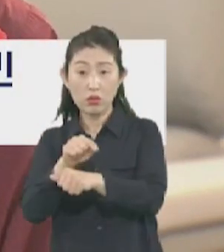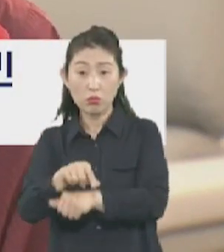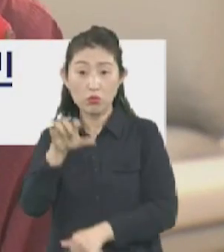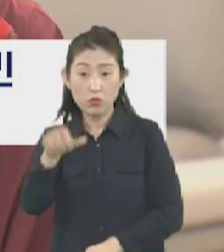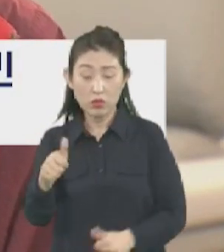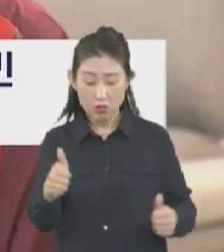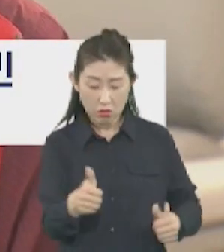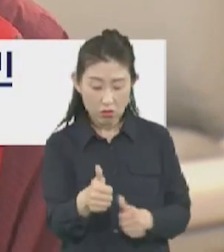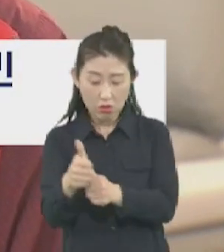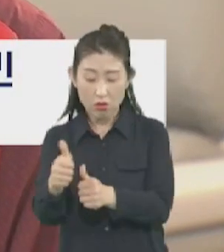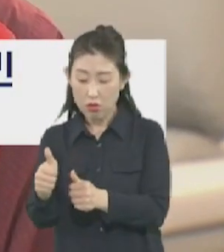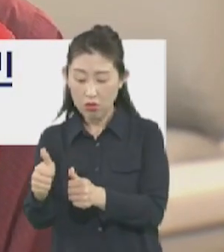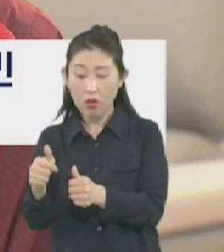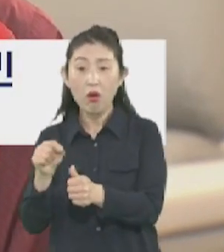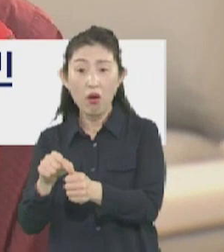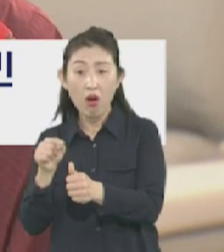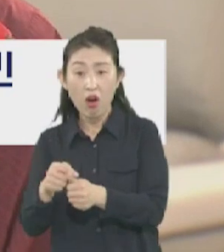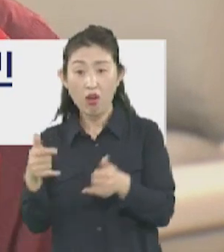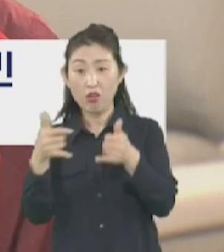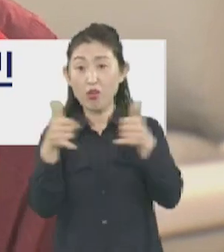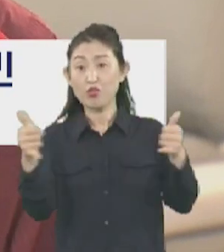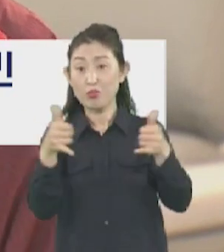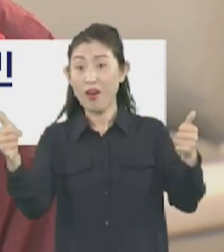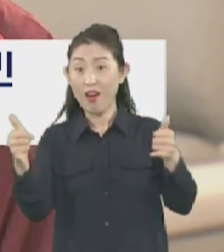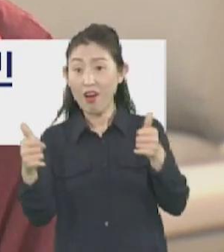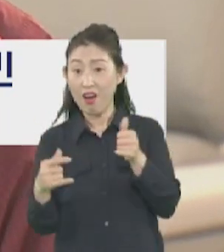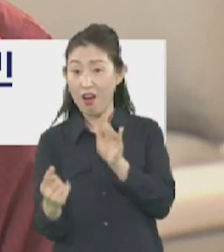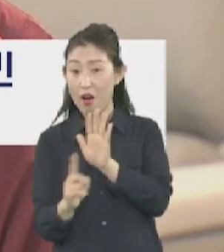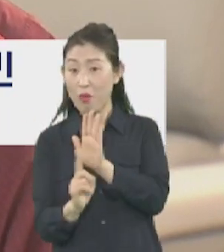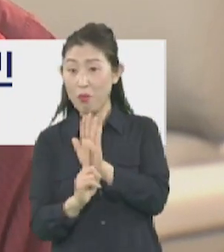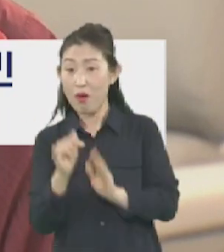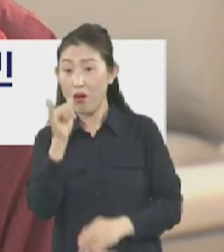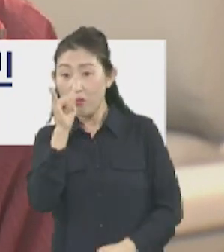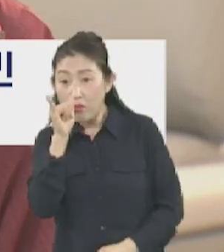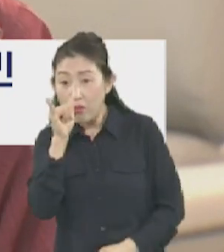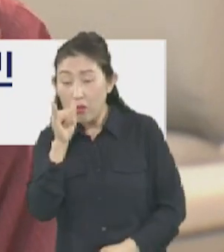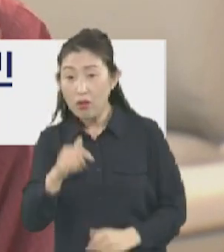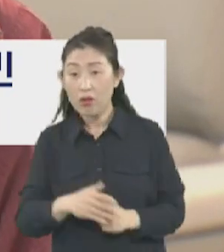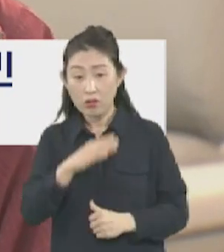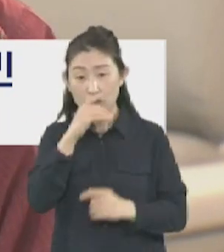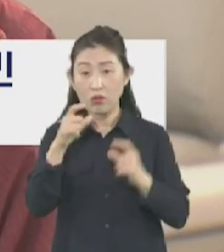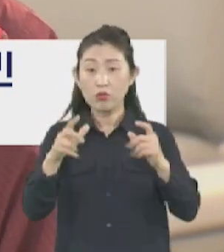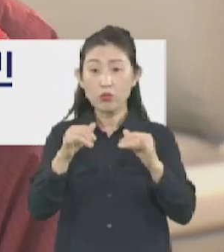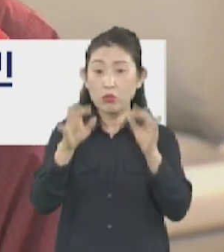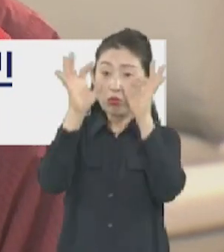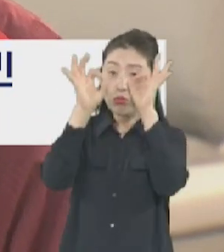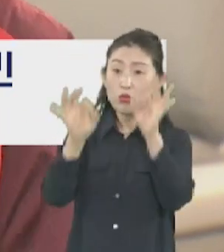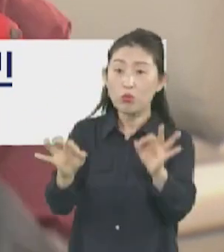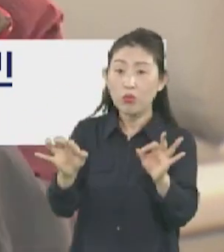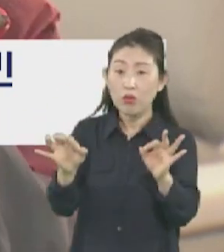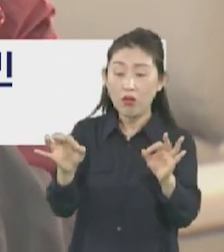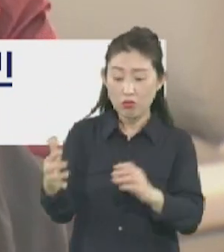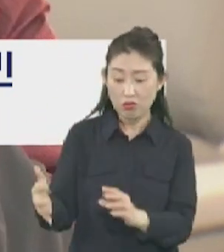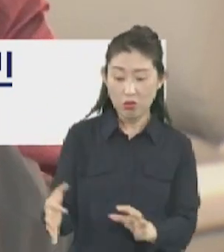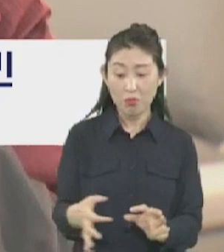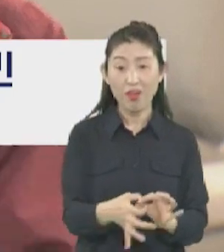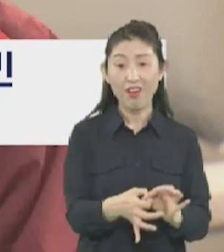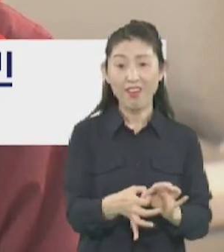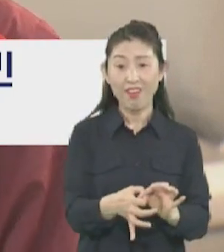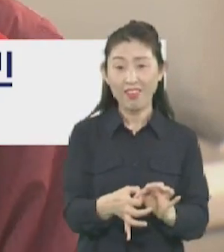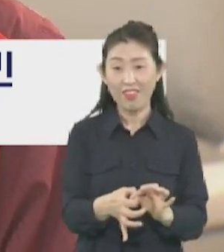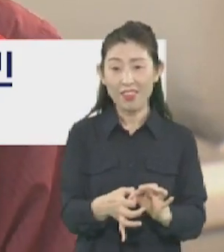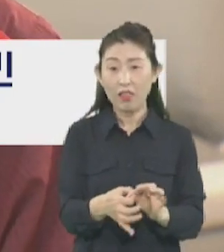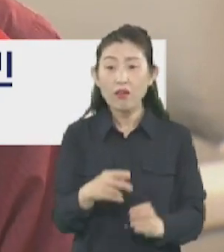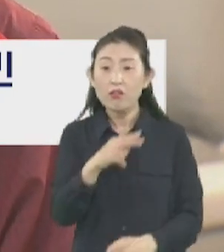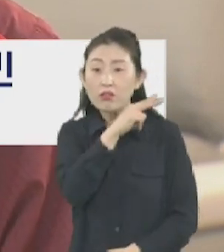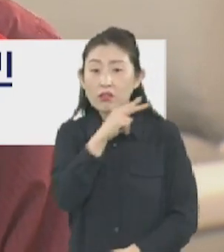비서에 현수막을 걸고 있는 실정 가운데서 예산군민들 누가 기울어진 경선이라고 말을